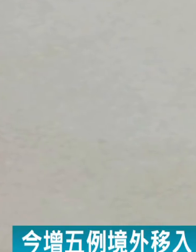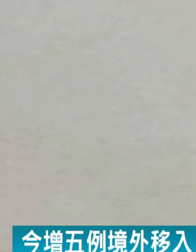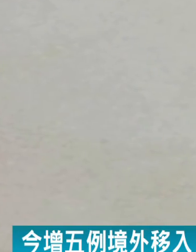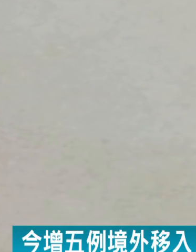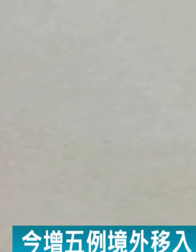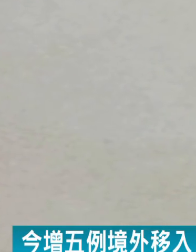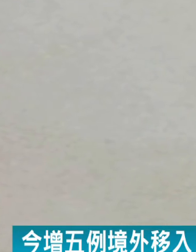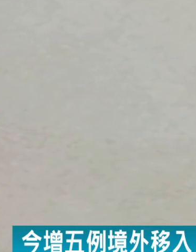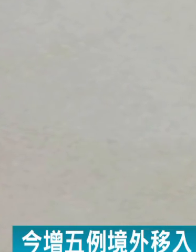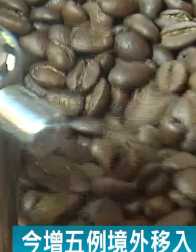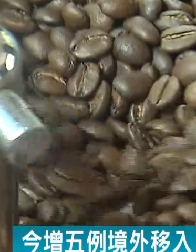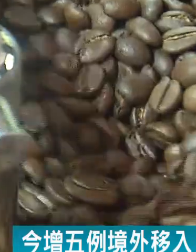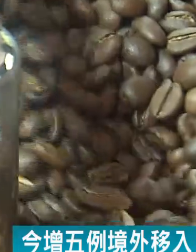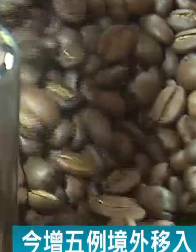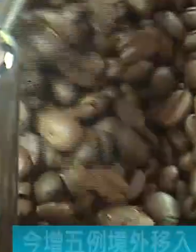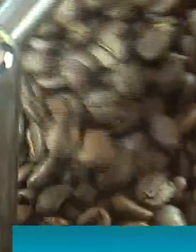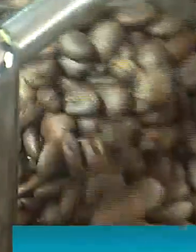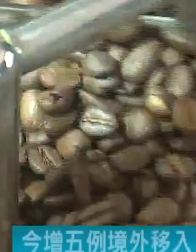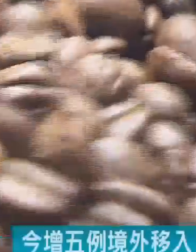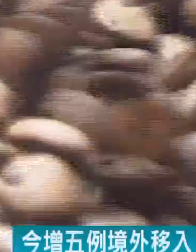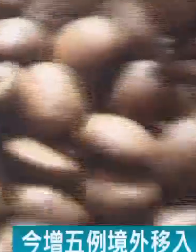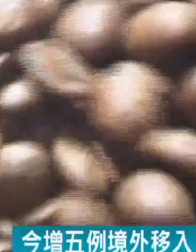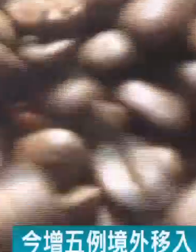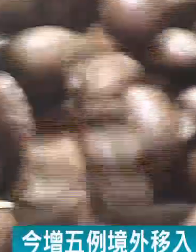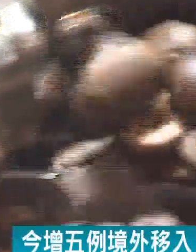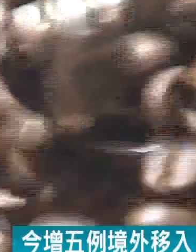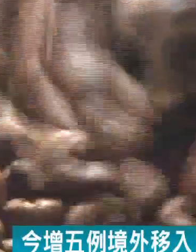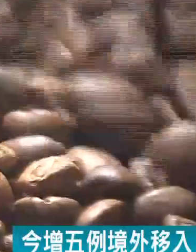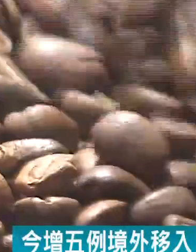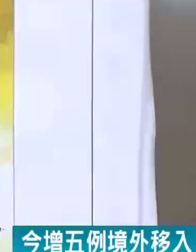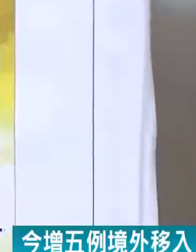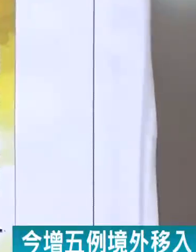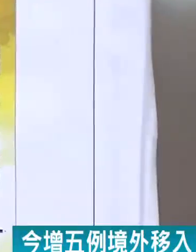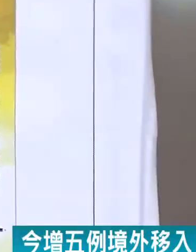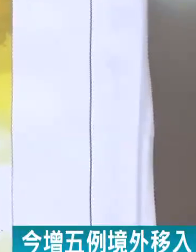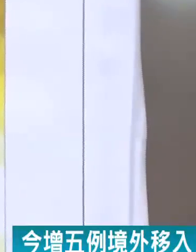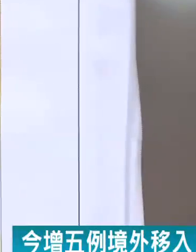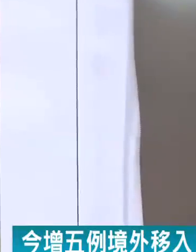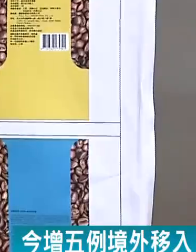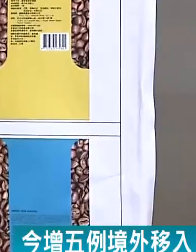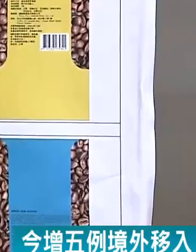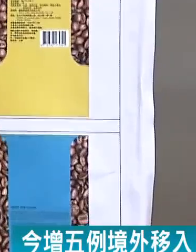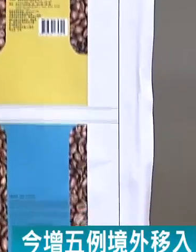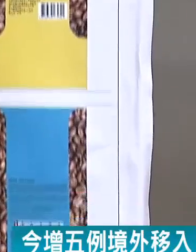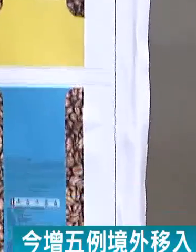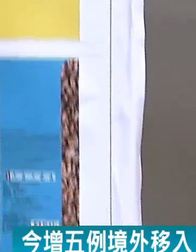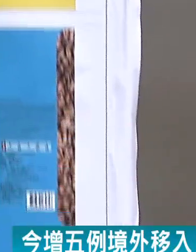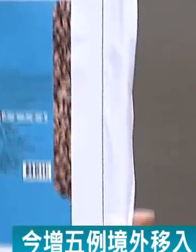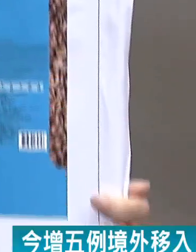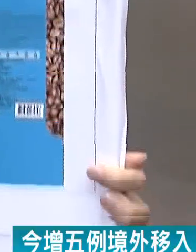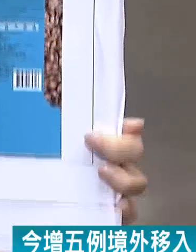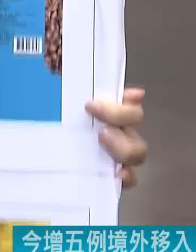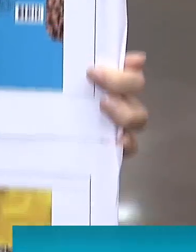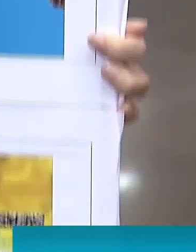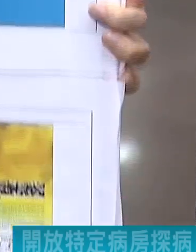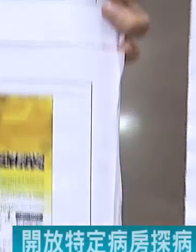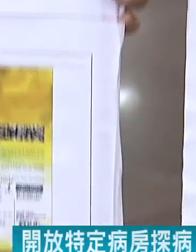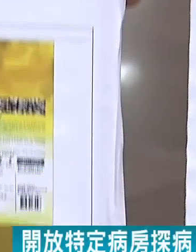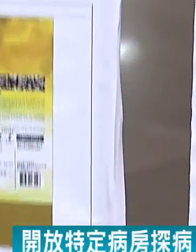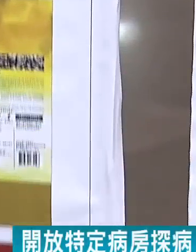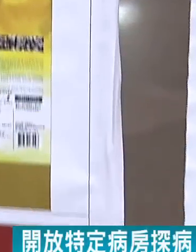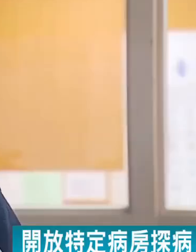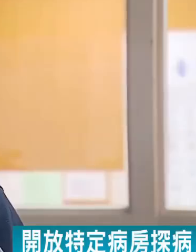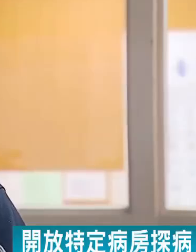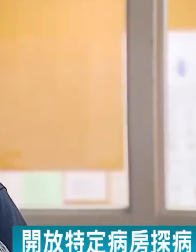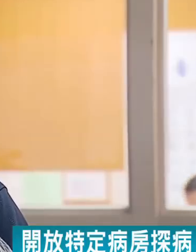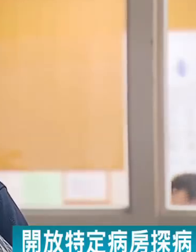当下立刻发文澄清，还质疑媒体报道不实，但这举动引发对方不满，双方传讼3年，这回又在法庭